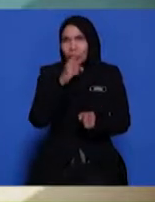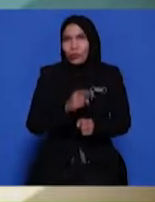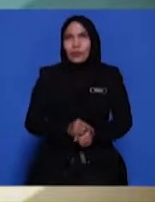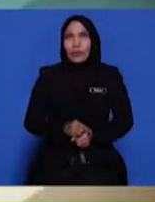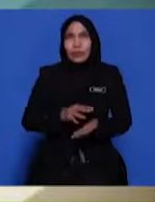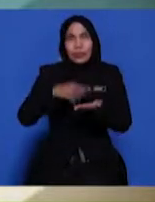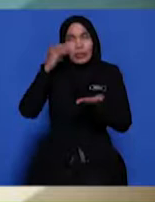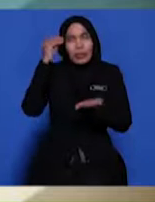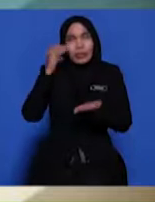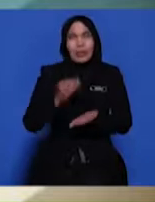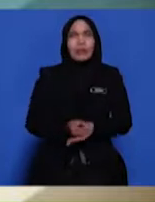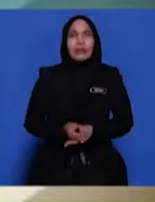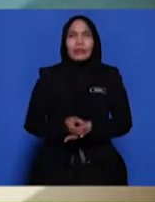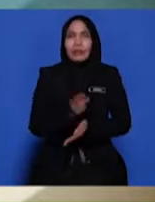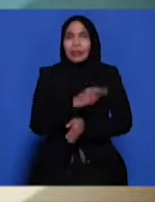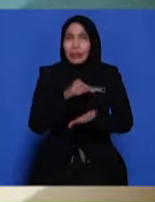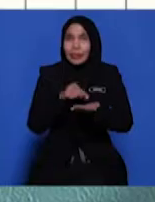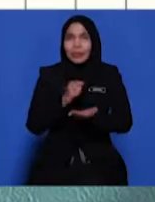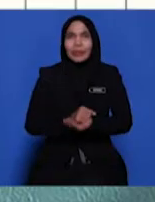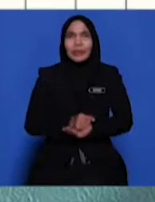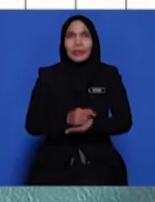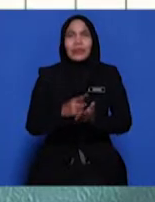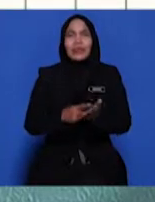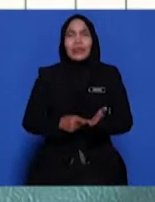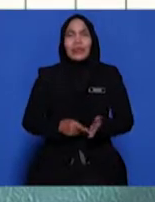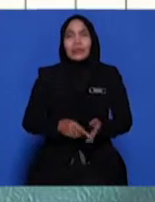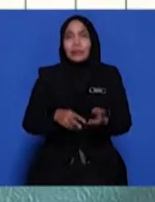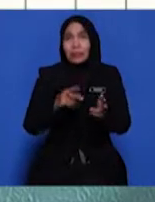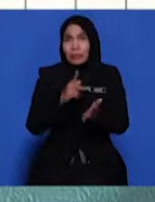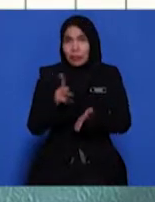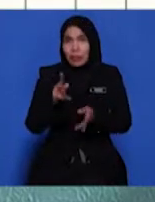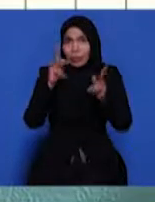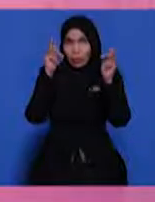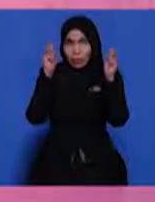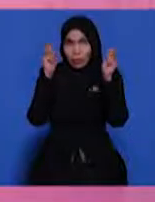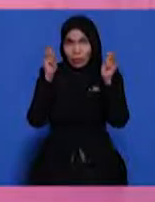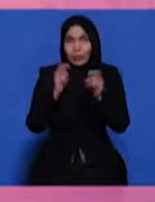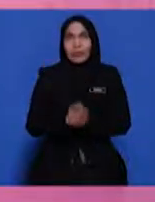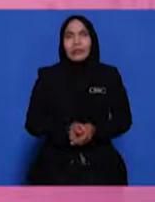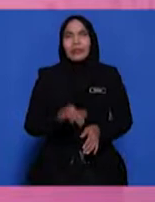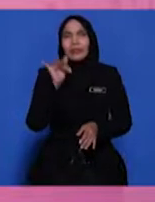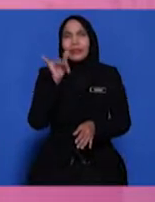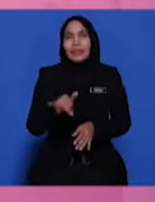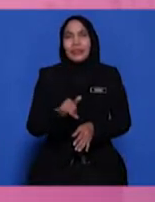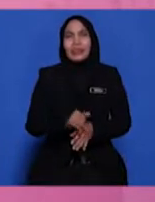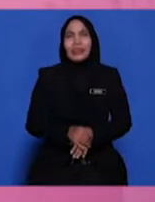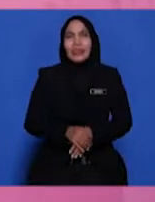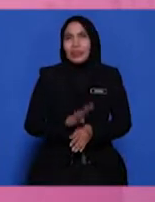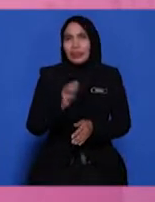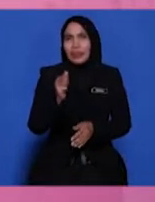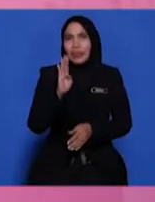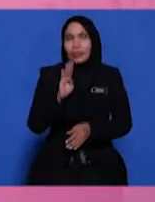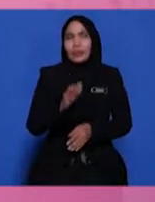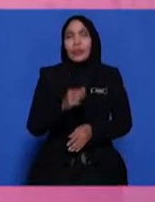mengikuti sesi pembelajaran hari ini. Apakah topik yang cikgu akan ajar? Ya, bab 10